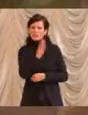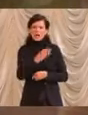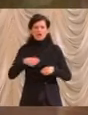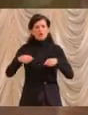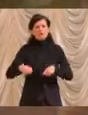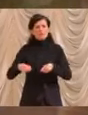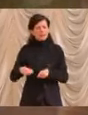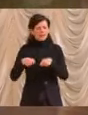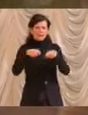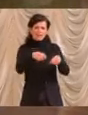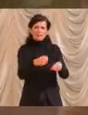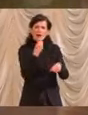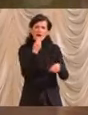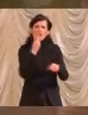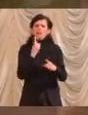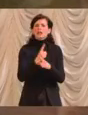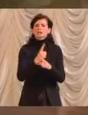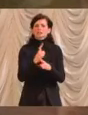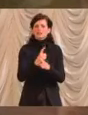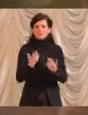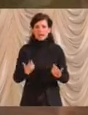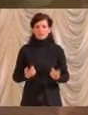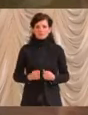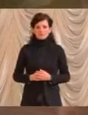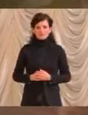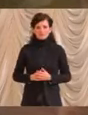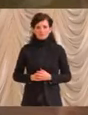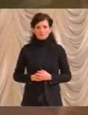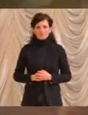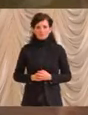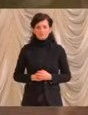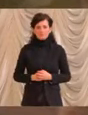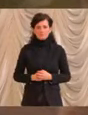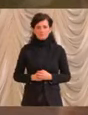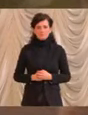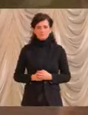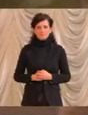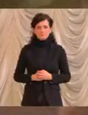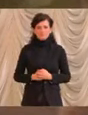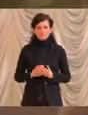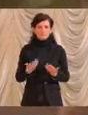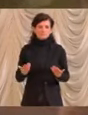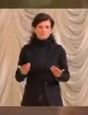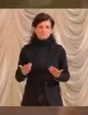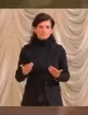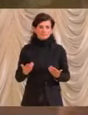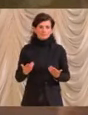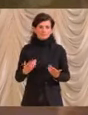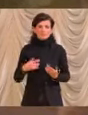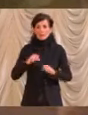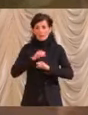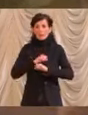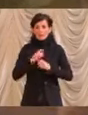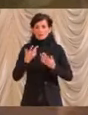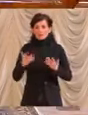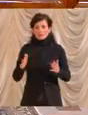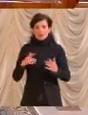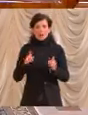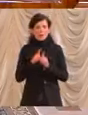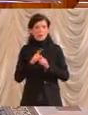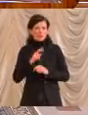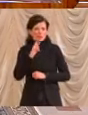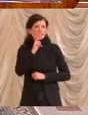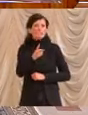e di prodotti di prima necessità. È quindi una risposta concreta, immediata, che stiamo dando nella